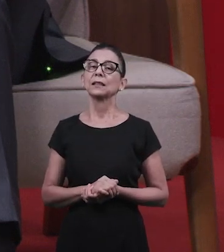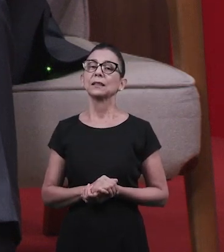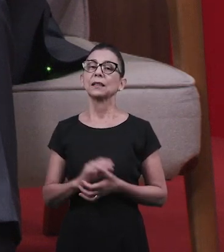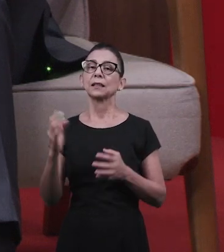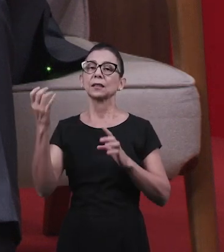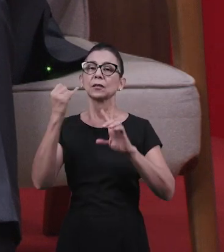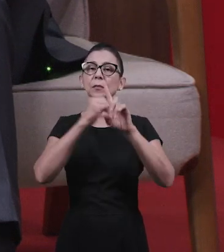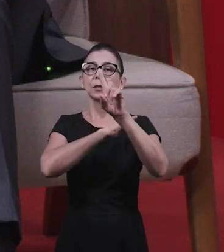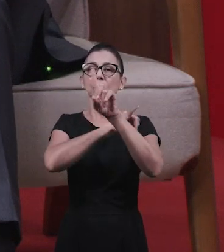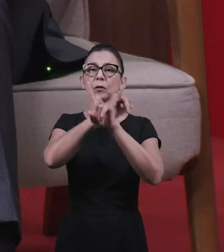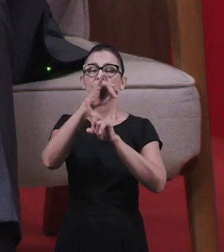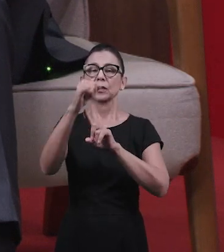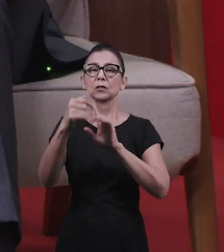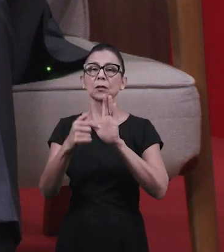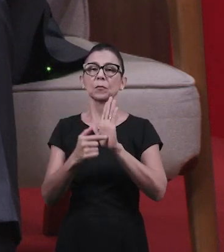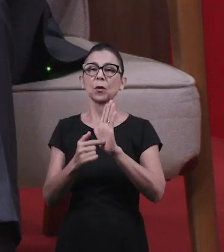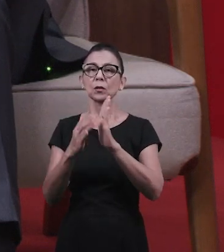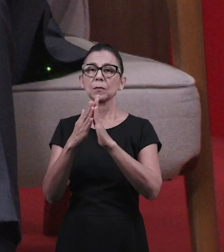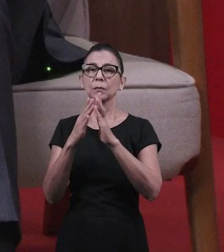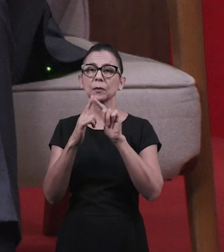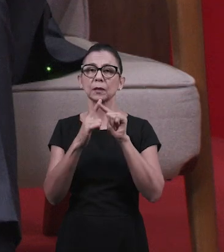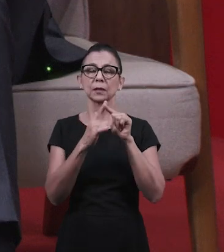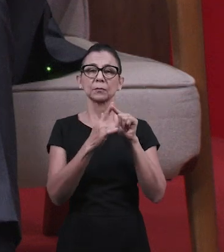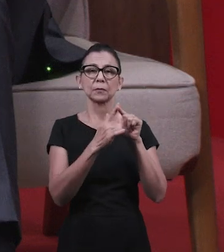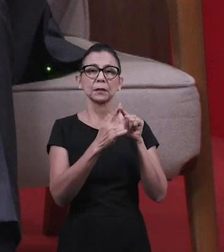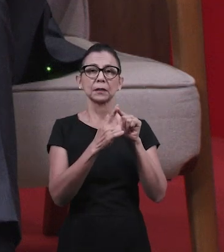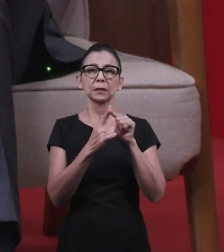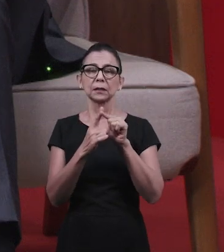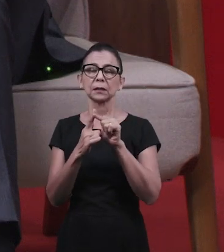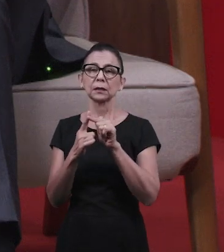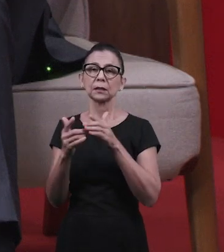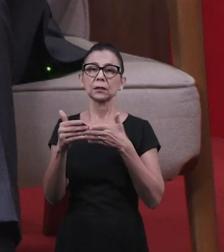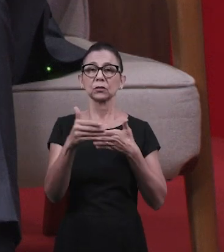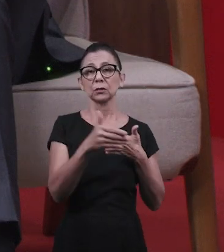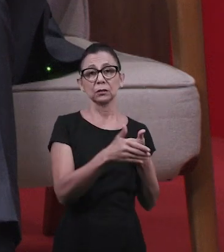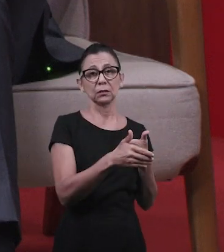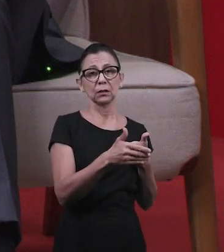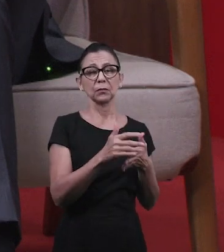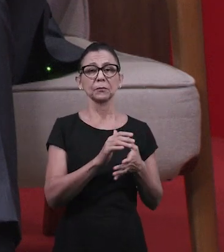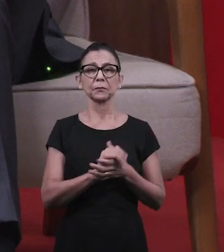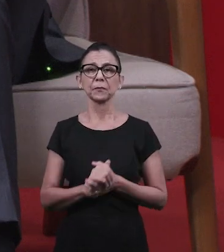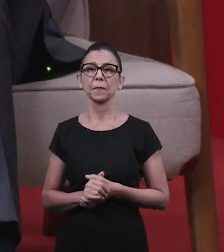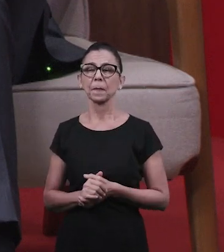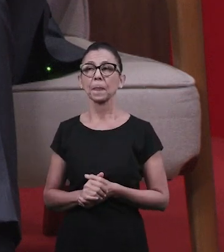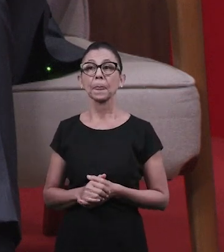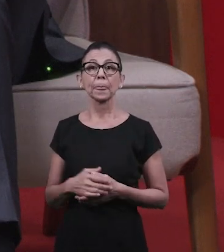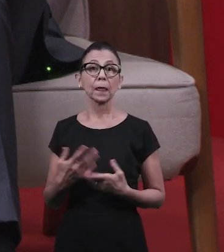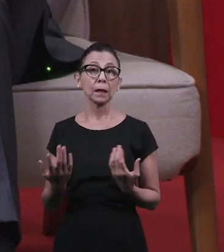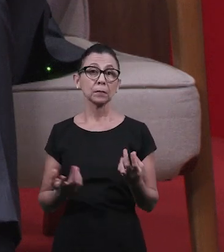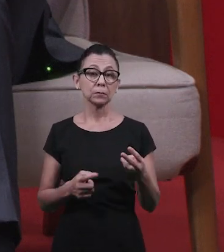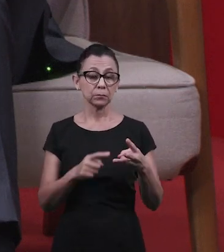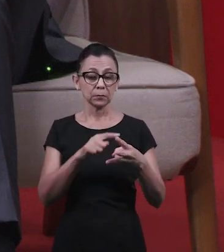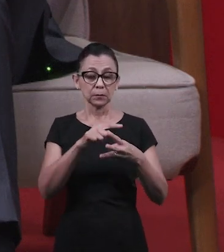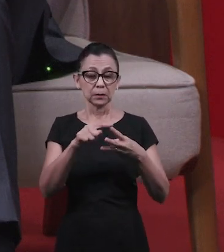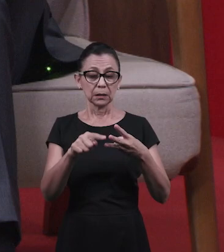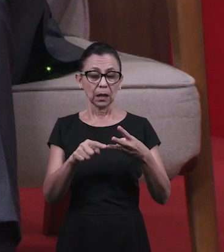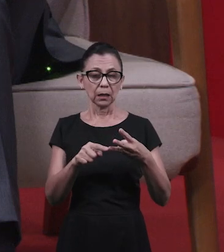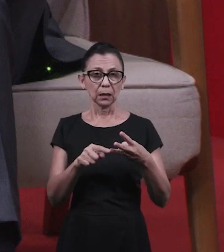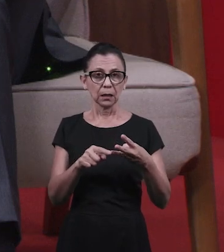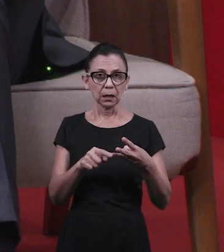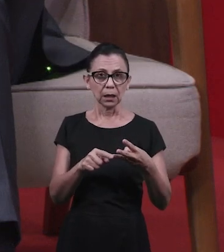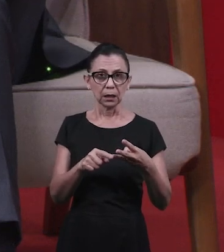infidèle. Il est bien de noter ici que le projet était prêt. Les 3 mesures de farine étaient là,